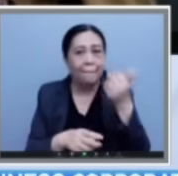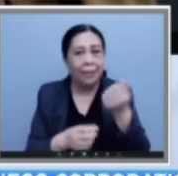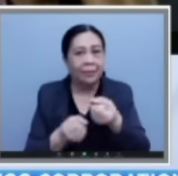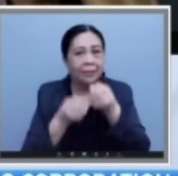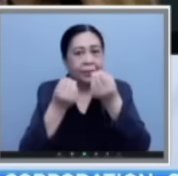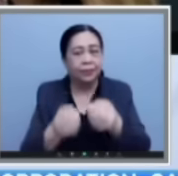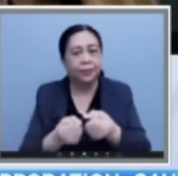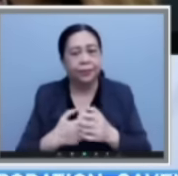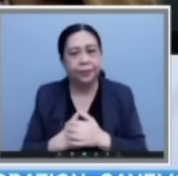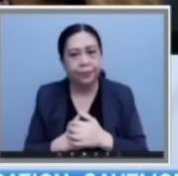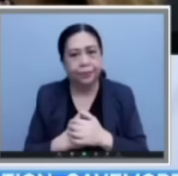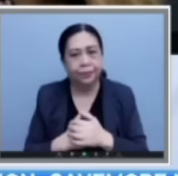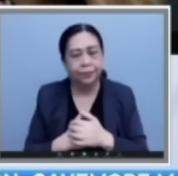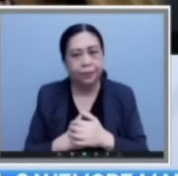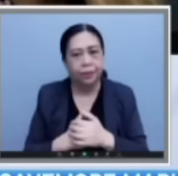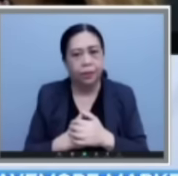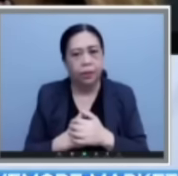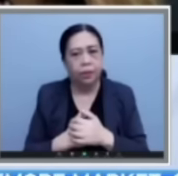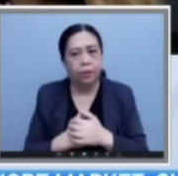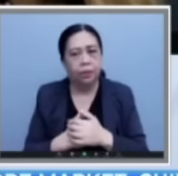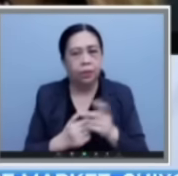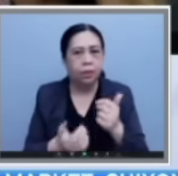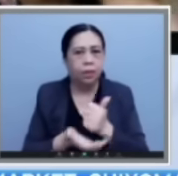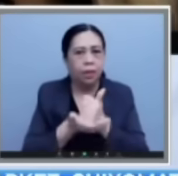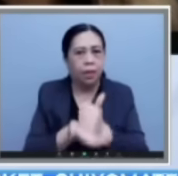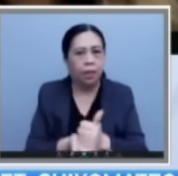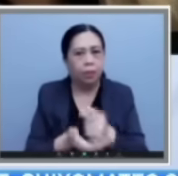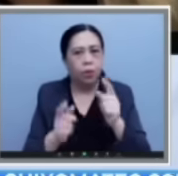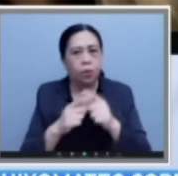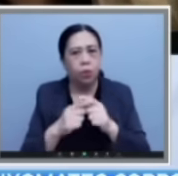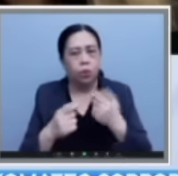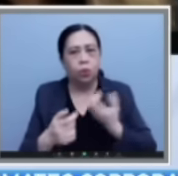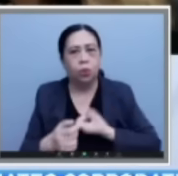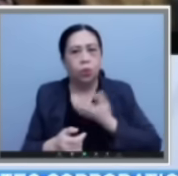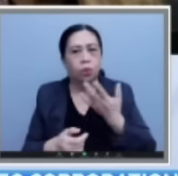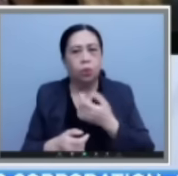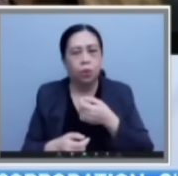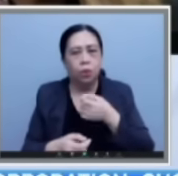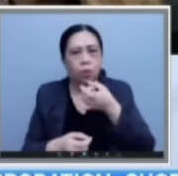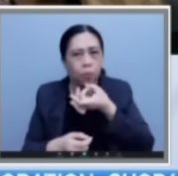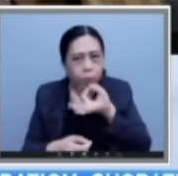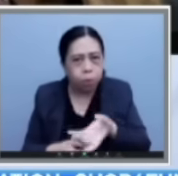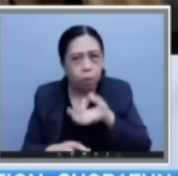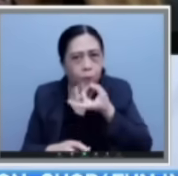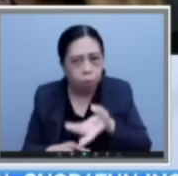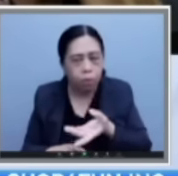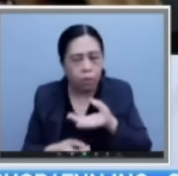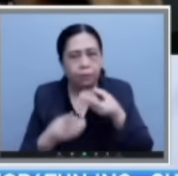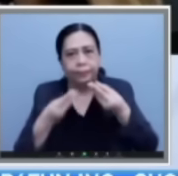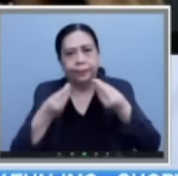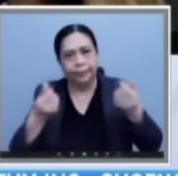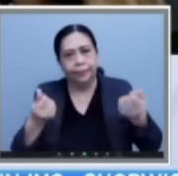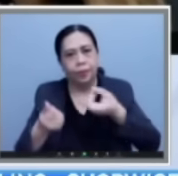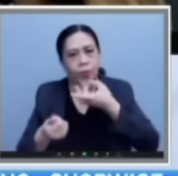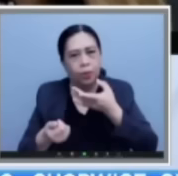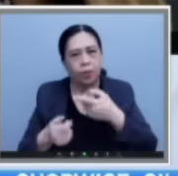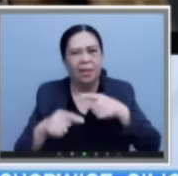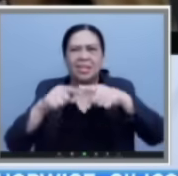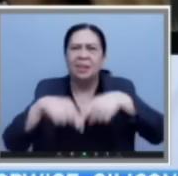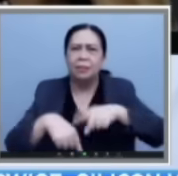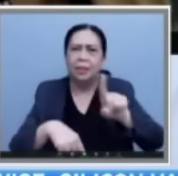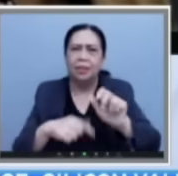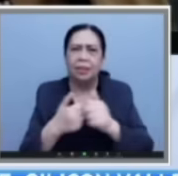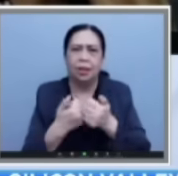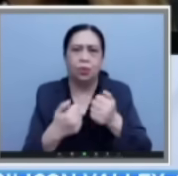pwede nating ma-expel ng plema Okay depends kung papaano